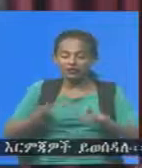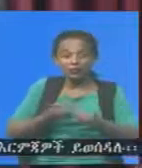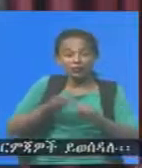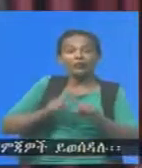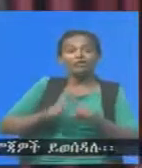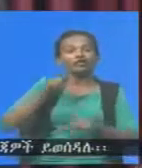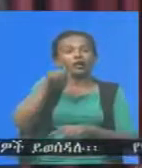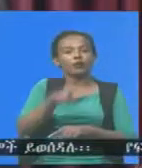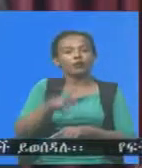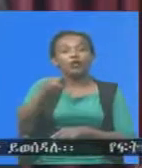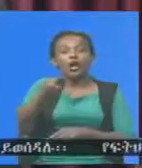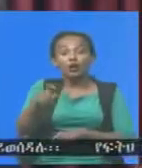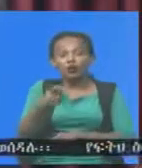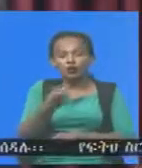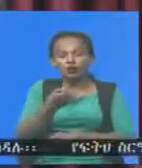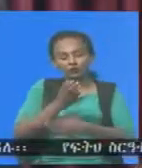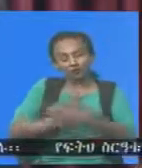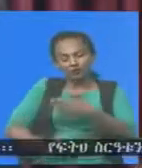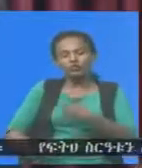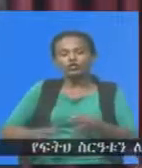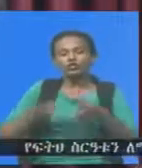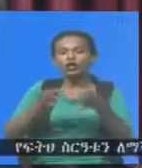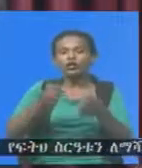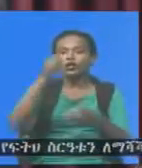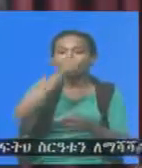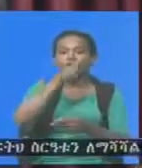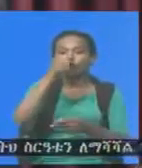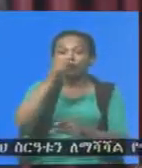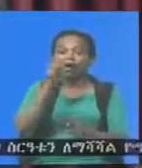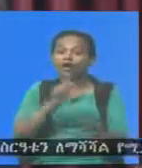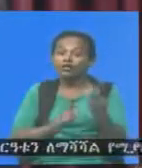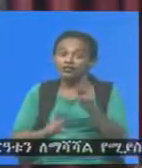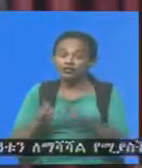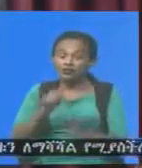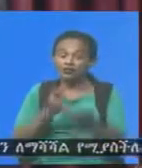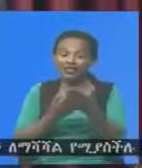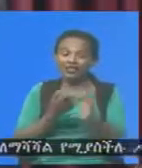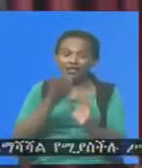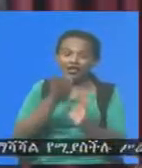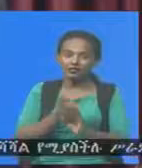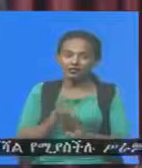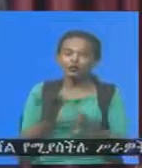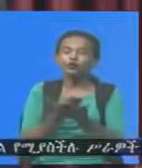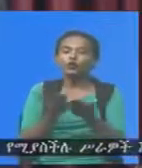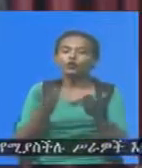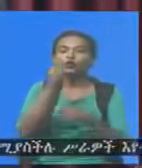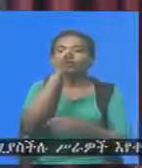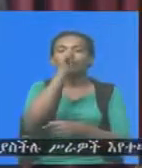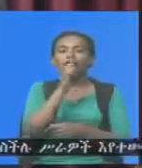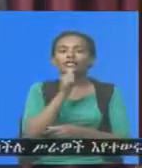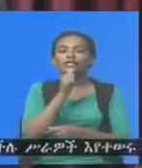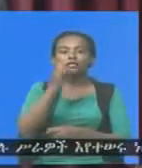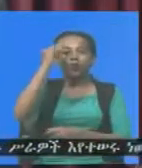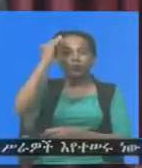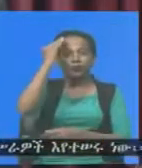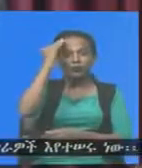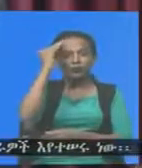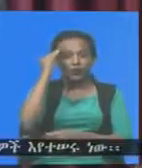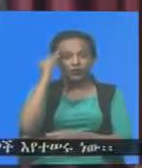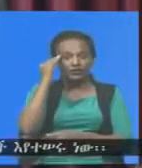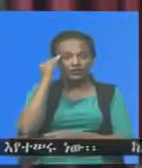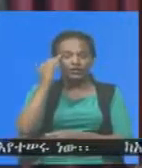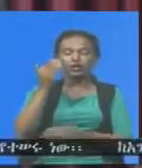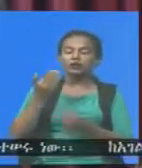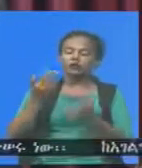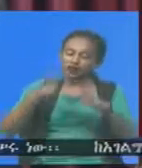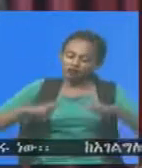ነው ትውልድ የሚሸጋገረው የኢትዮጵያ ህዝብም ከዚህ አንጻር ጉዳዩን በትግስት በውቀት በጥናት ማየት